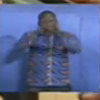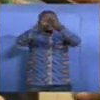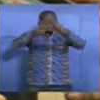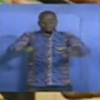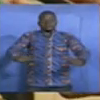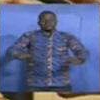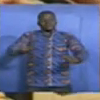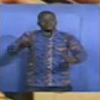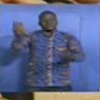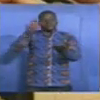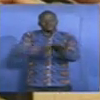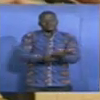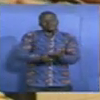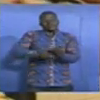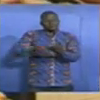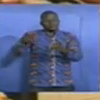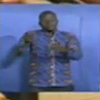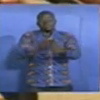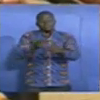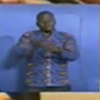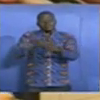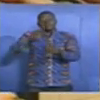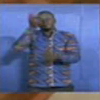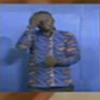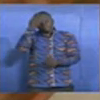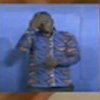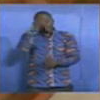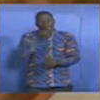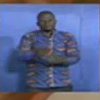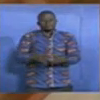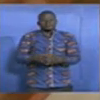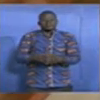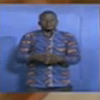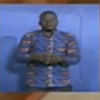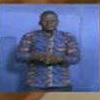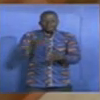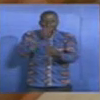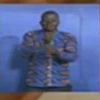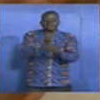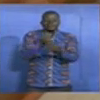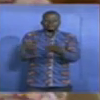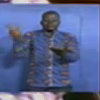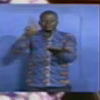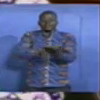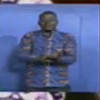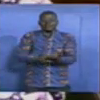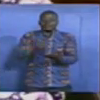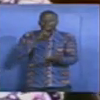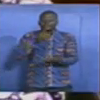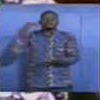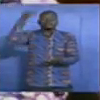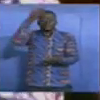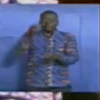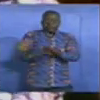des fondamentaux donc, de cette politique telle qu'elle est déroulée. Le travail de validation qui sera réalisé par les